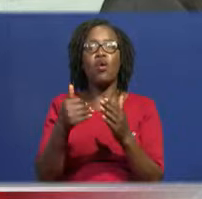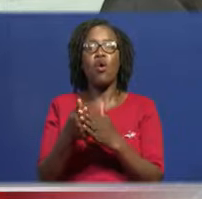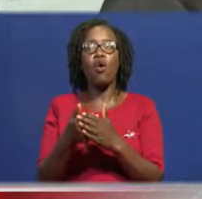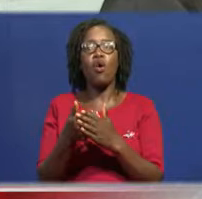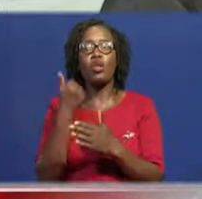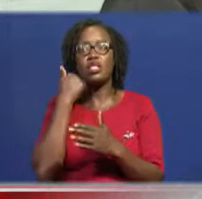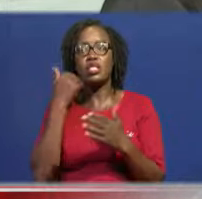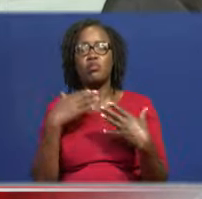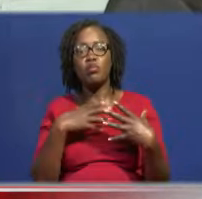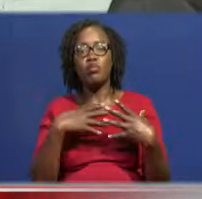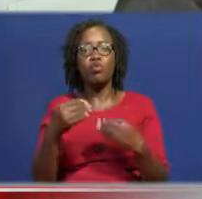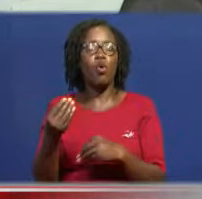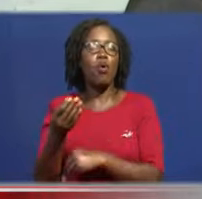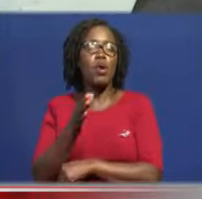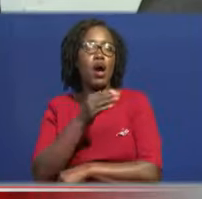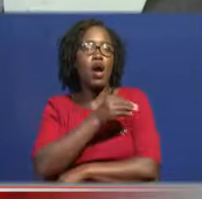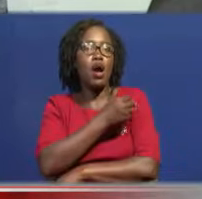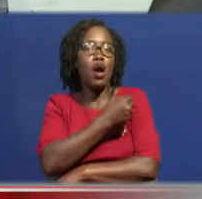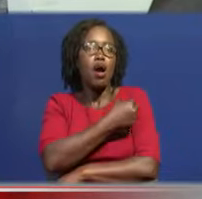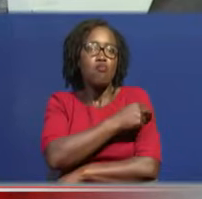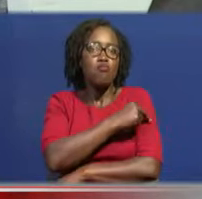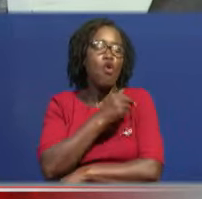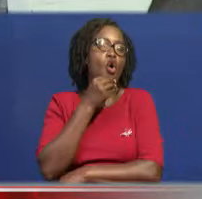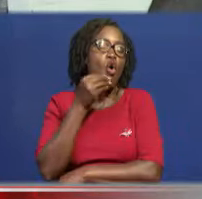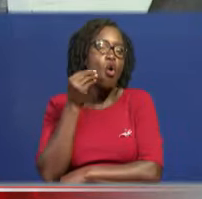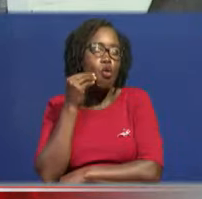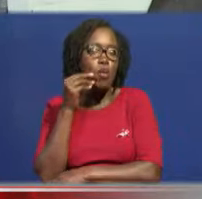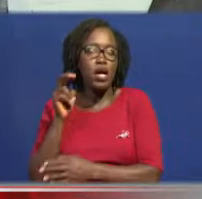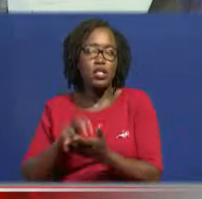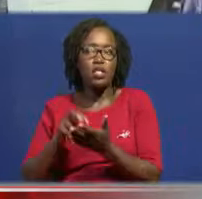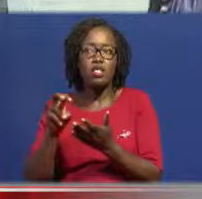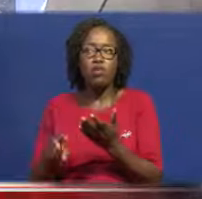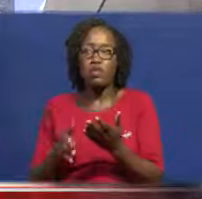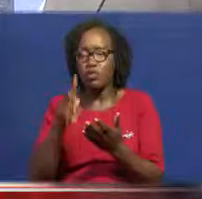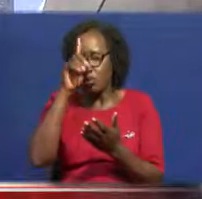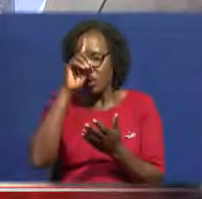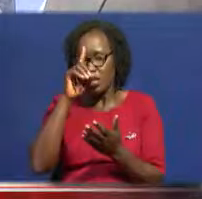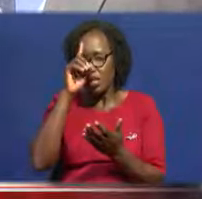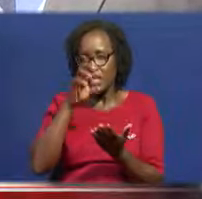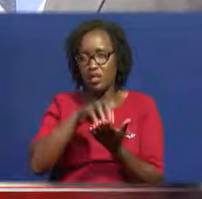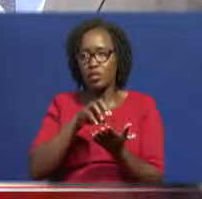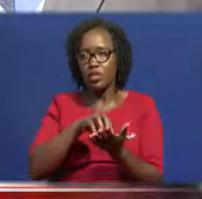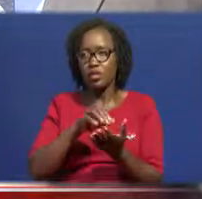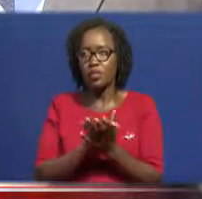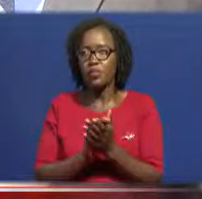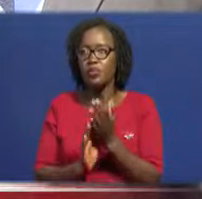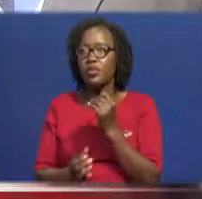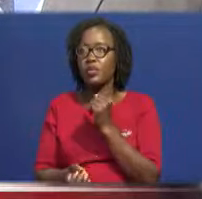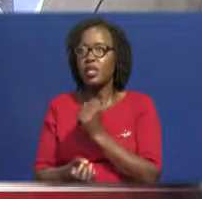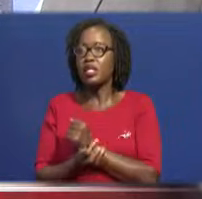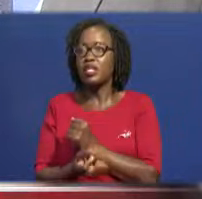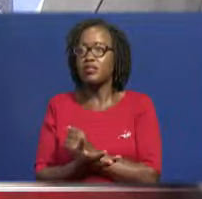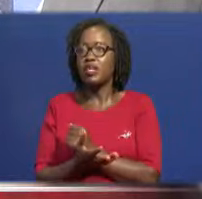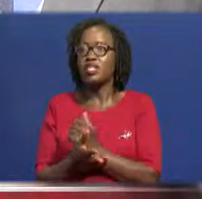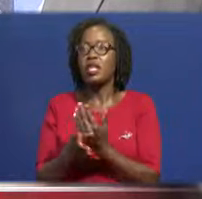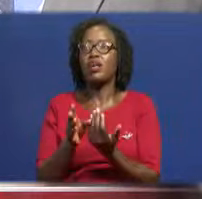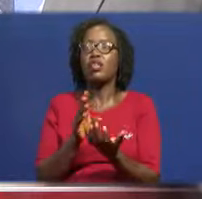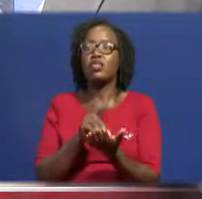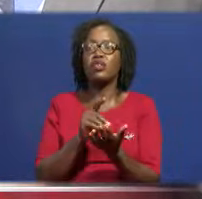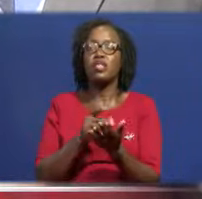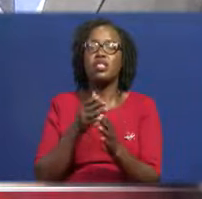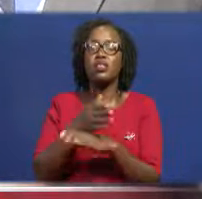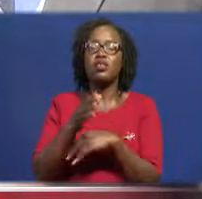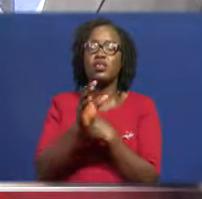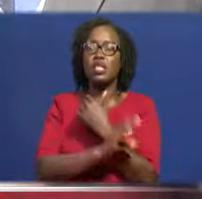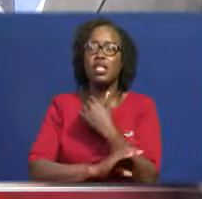waliolazwa hospitalini kwenda nyumbani na kuwahamisha wale walio katika hali mbaya. And we advise our doctors across